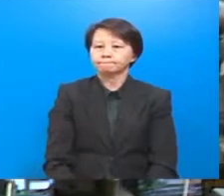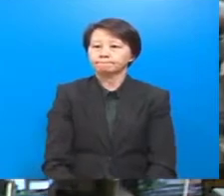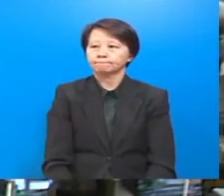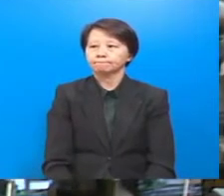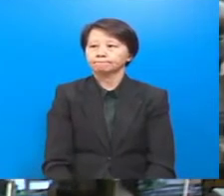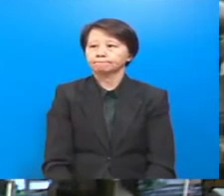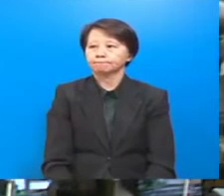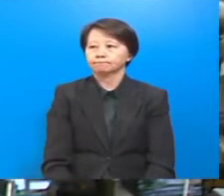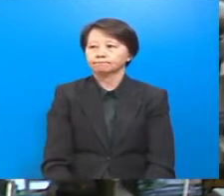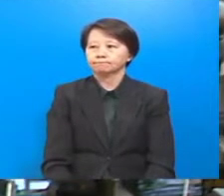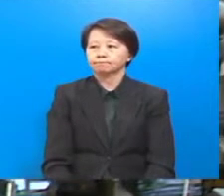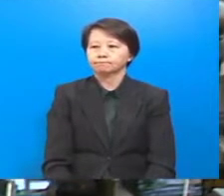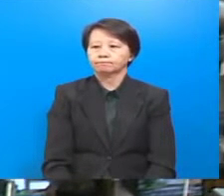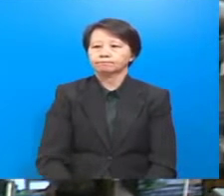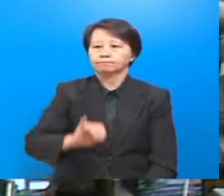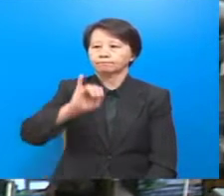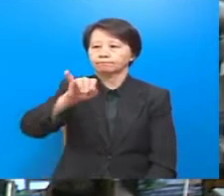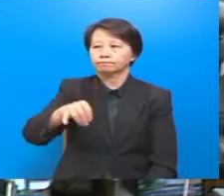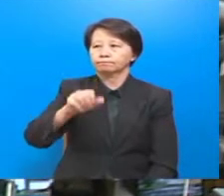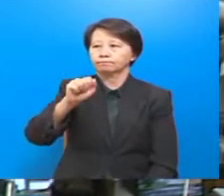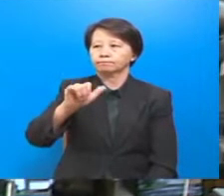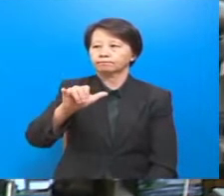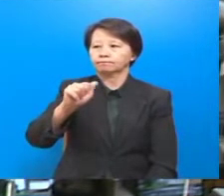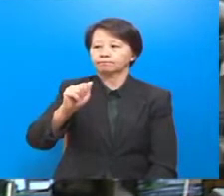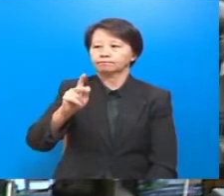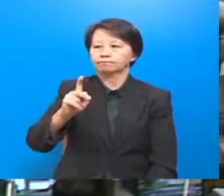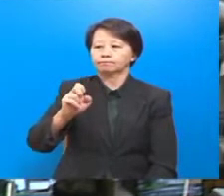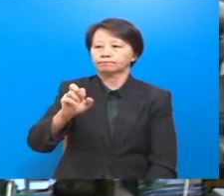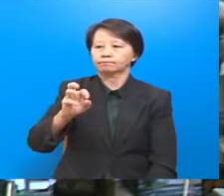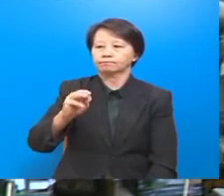tgb yakuma sragen